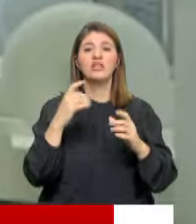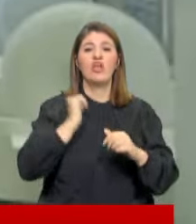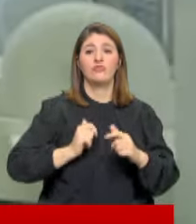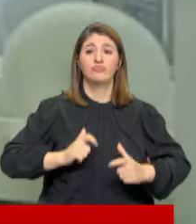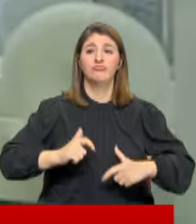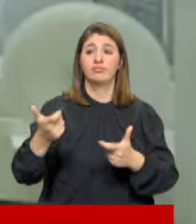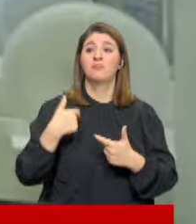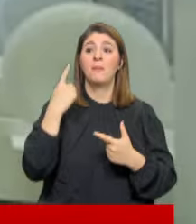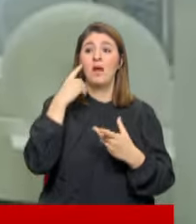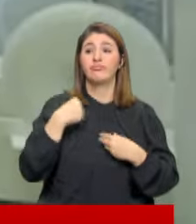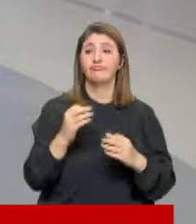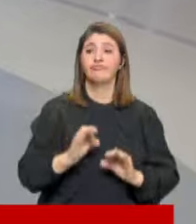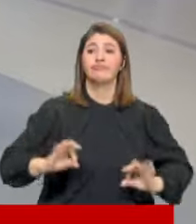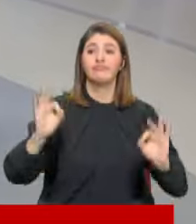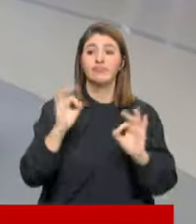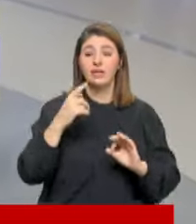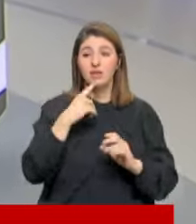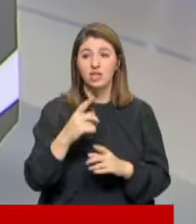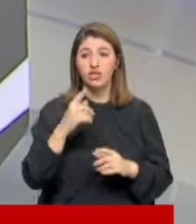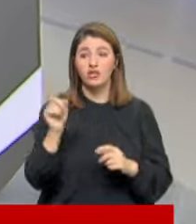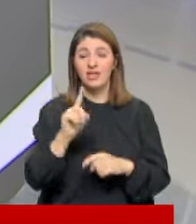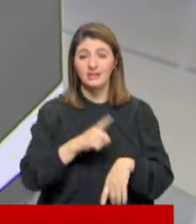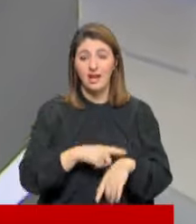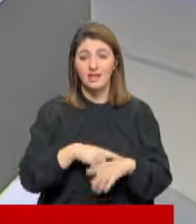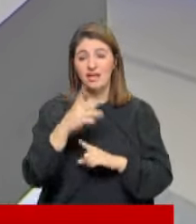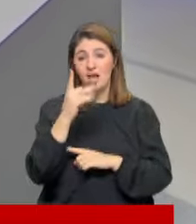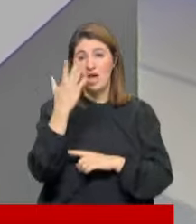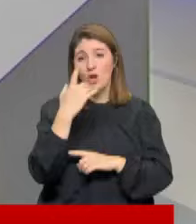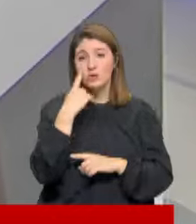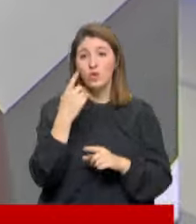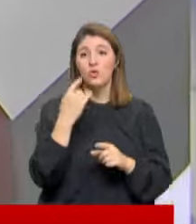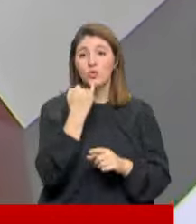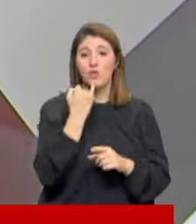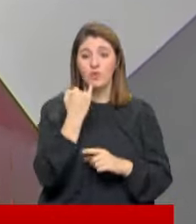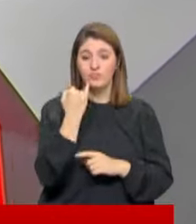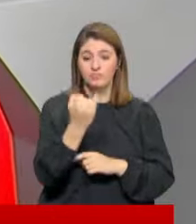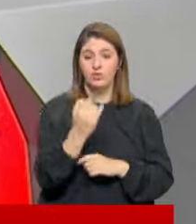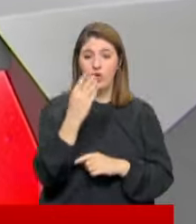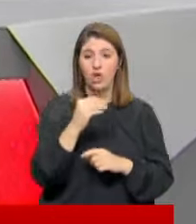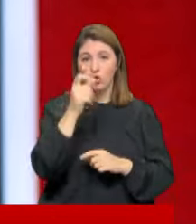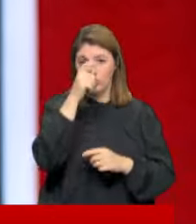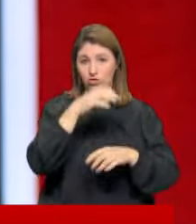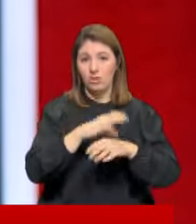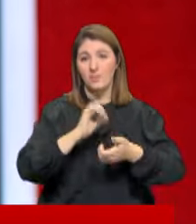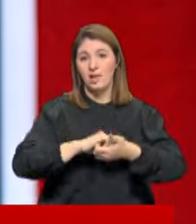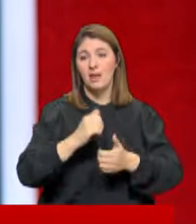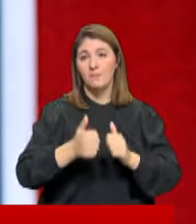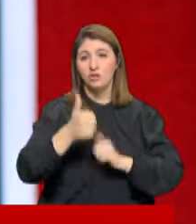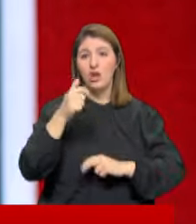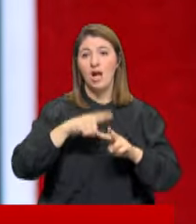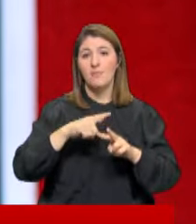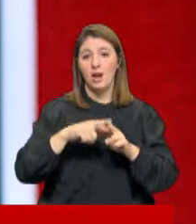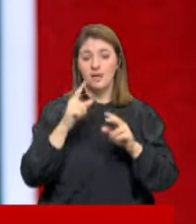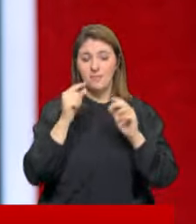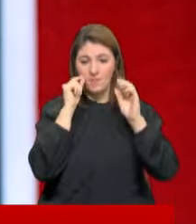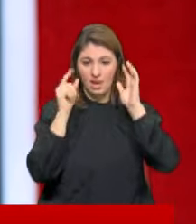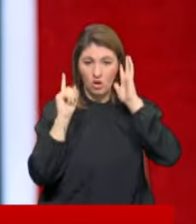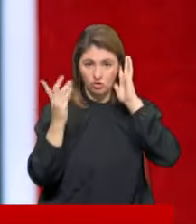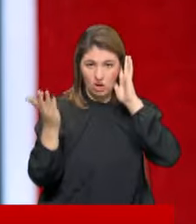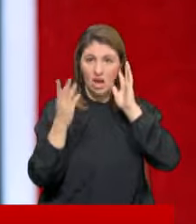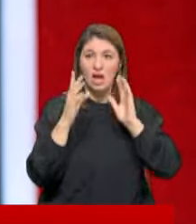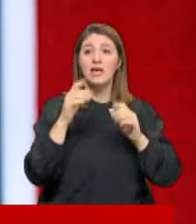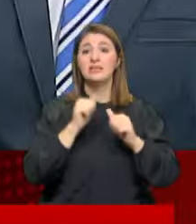Bize bilgi verilmedi dedi. Çalar Saat'te İlker Karagöz'ün konuğu olan Türk Tabipleri Birliği Başkanı Alpay Azap sorun